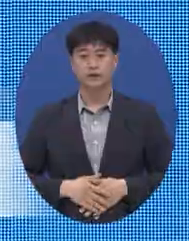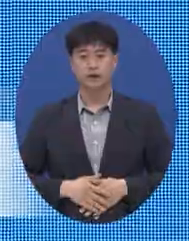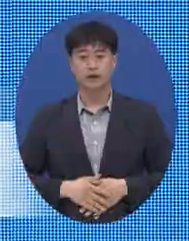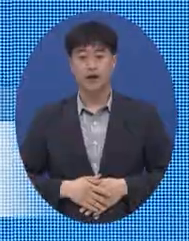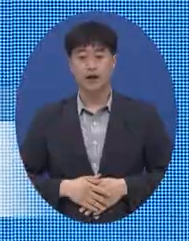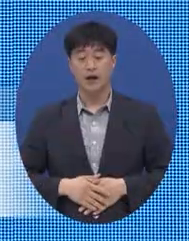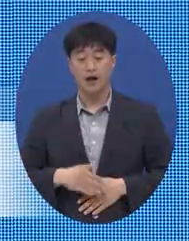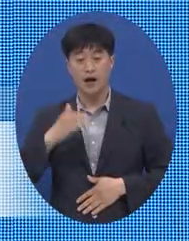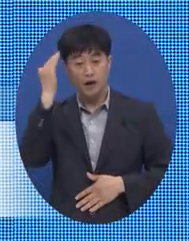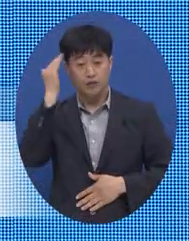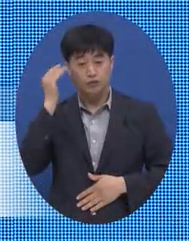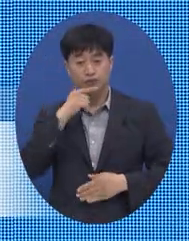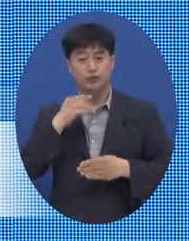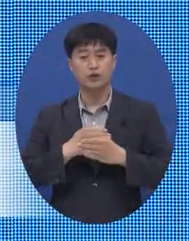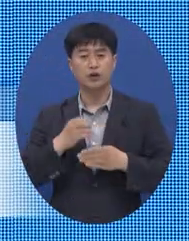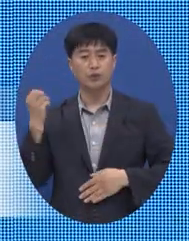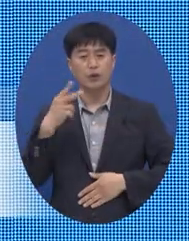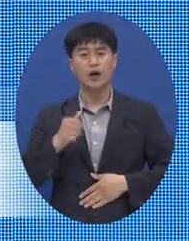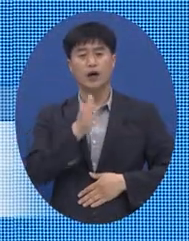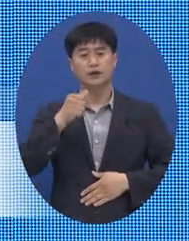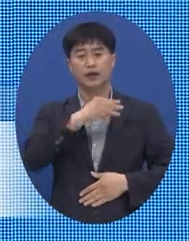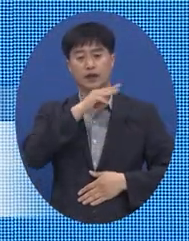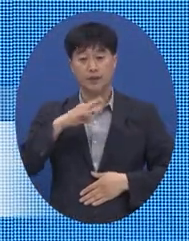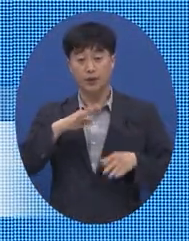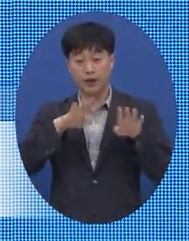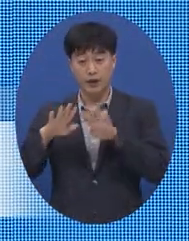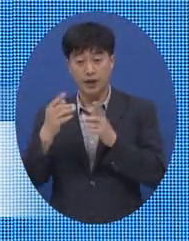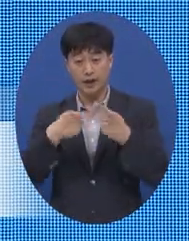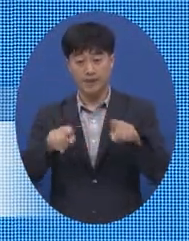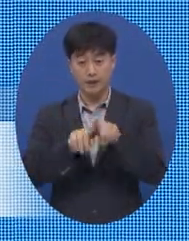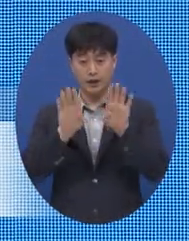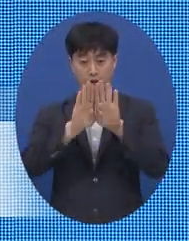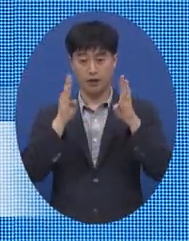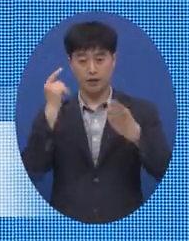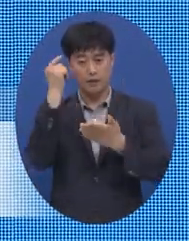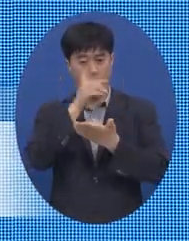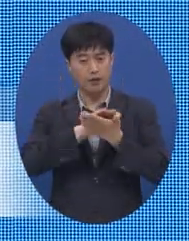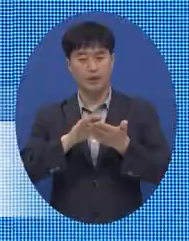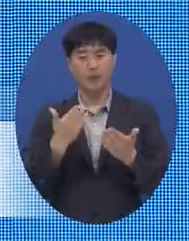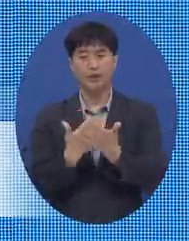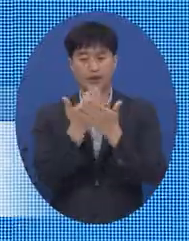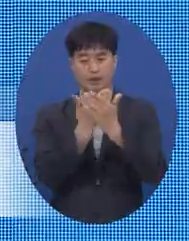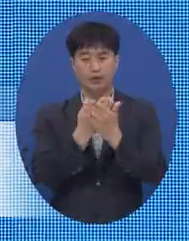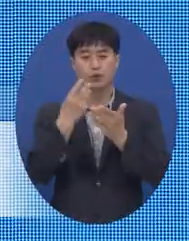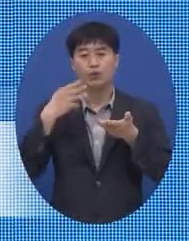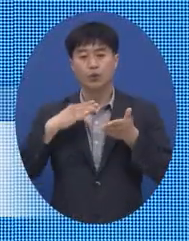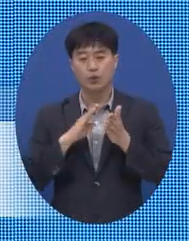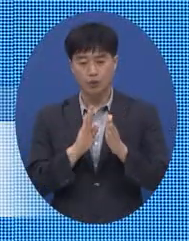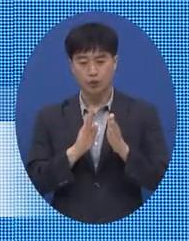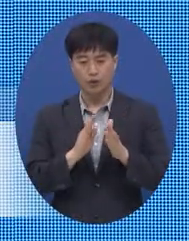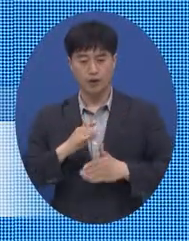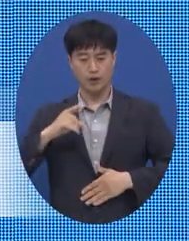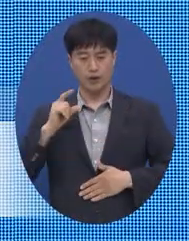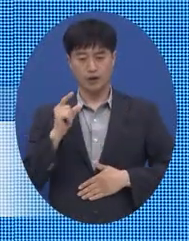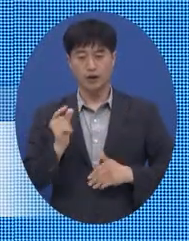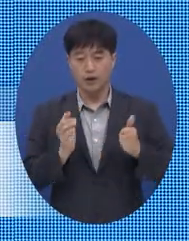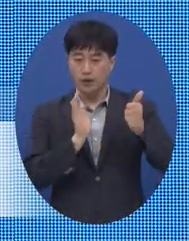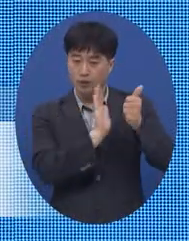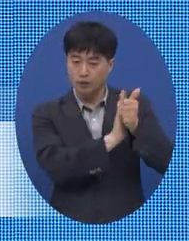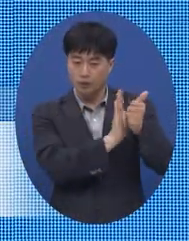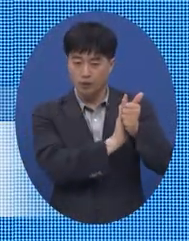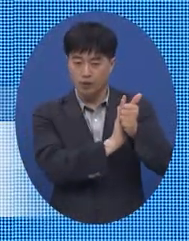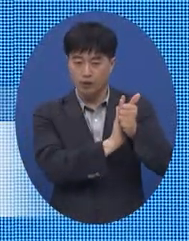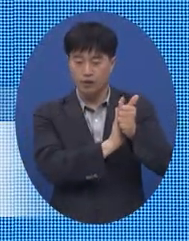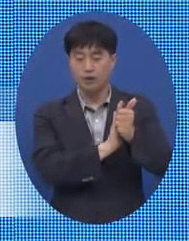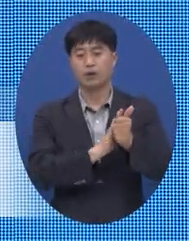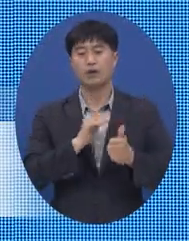남과 북, 나아가 아시아 태평양이 함께 열어가는 평화와 번영을 우리 경기도가